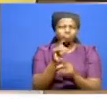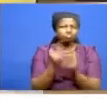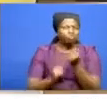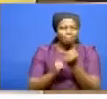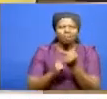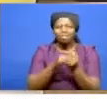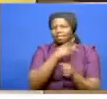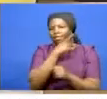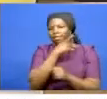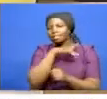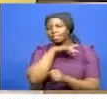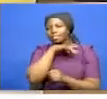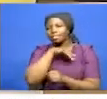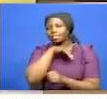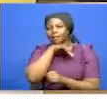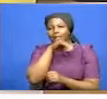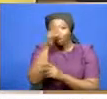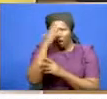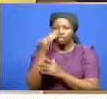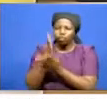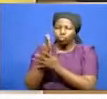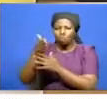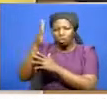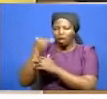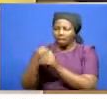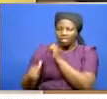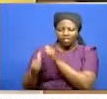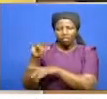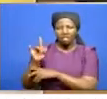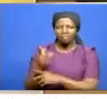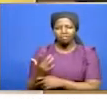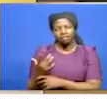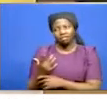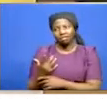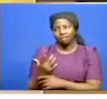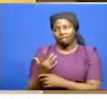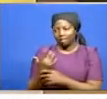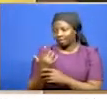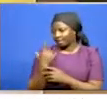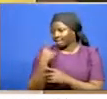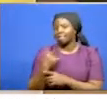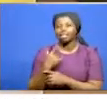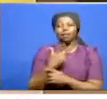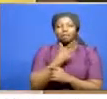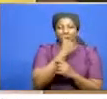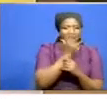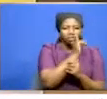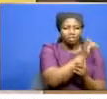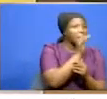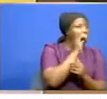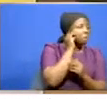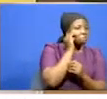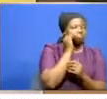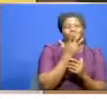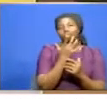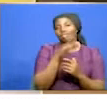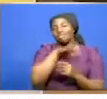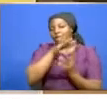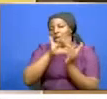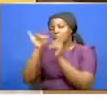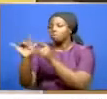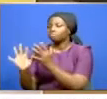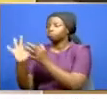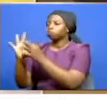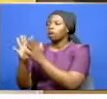akaenda kufanya handshake na Uhuru Kalonzo akiwa huko shambani. Naam. Hakumuita. Uhuru sasa hivi tukamuuliza. Yeah. Uhuru Kenyatta. Nilimuuliza vizuri sana,